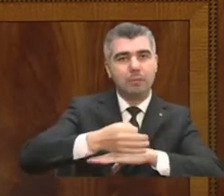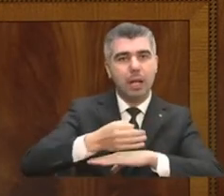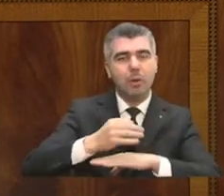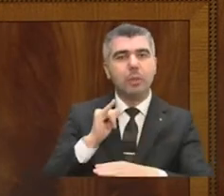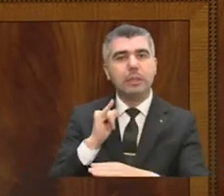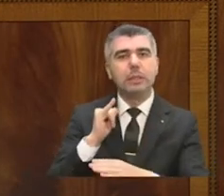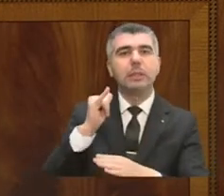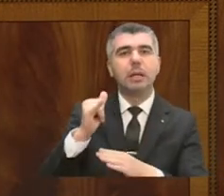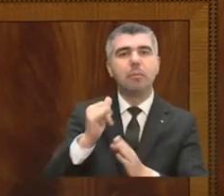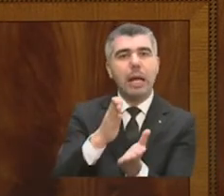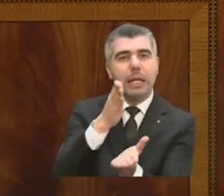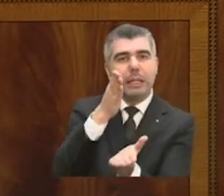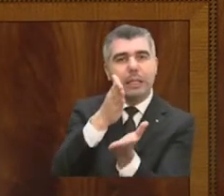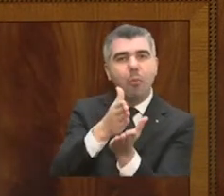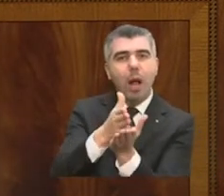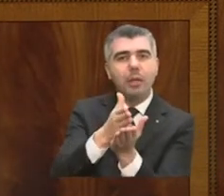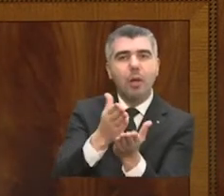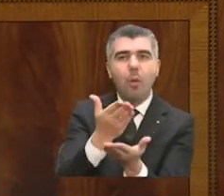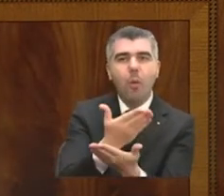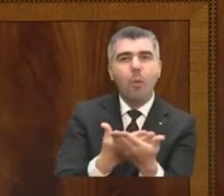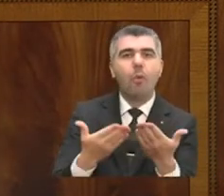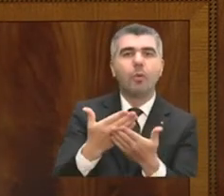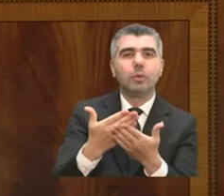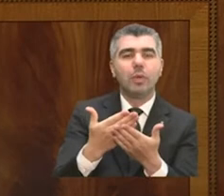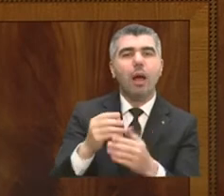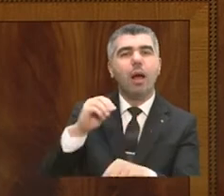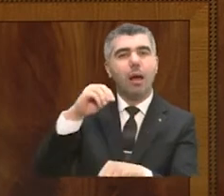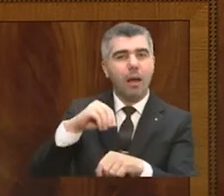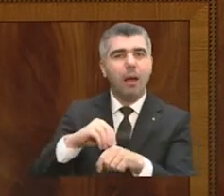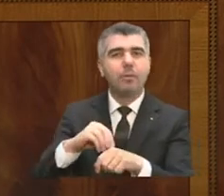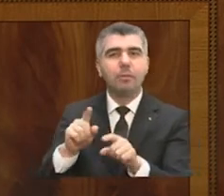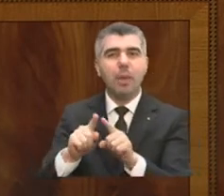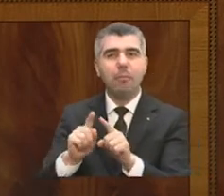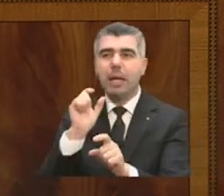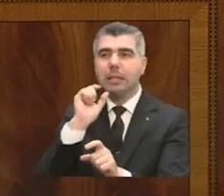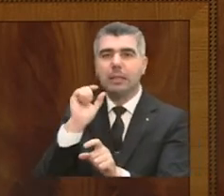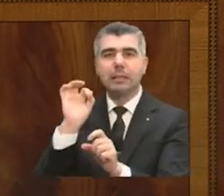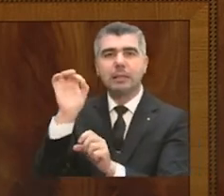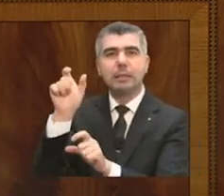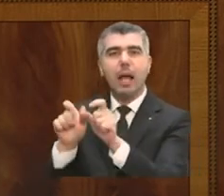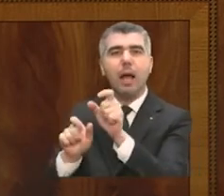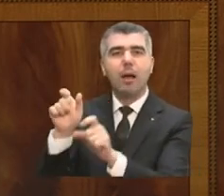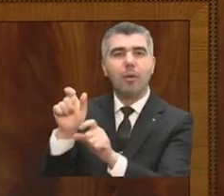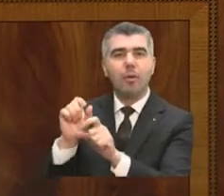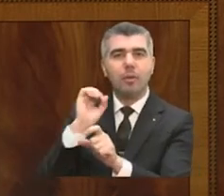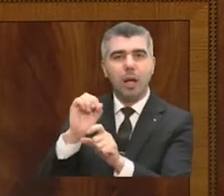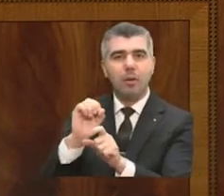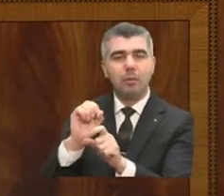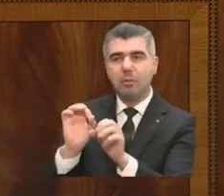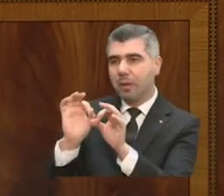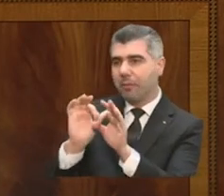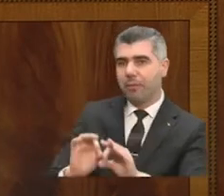consolidation du droit, de l'état de droit. Le Maroc également